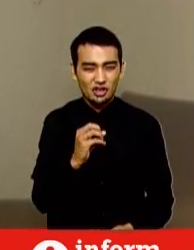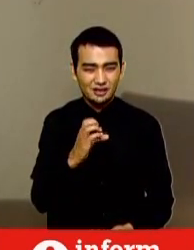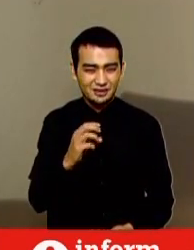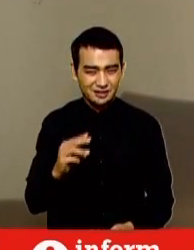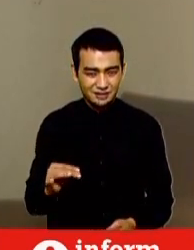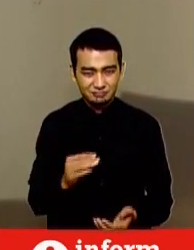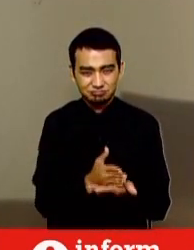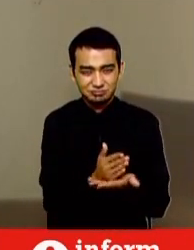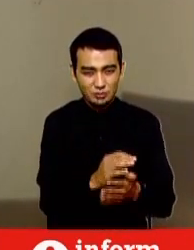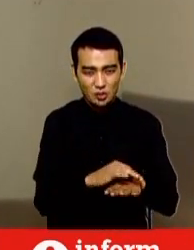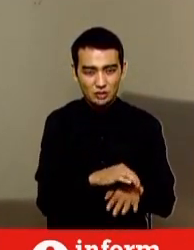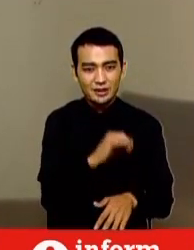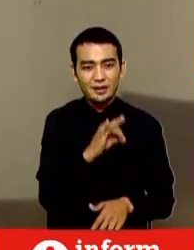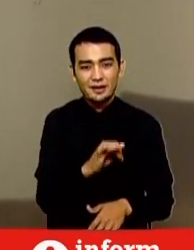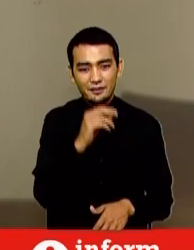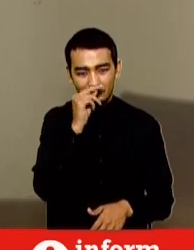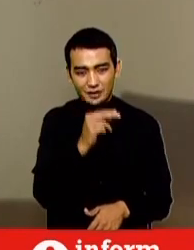что непосредственный виновник